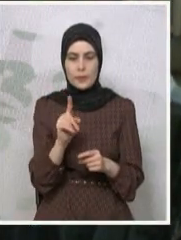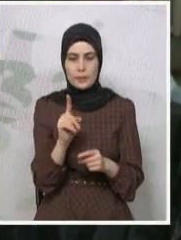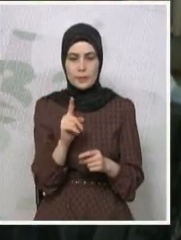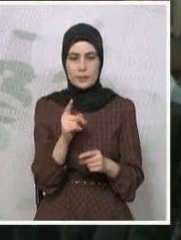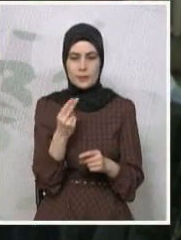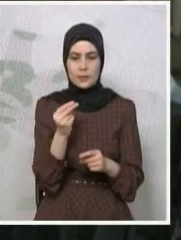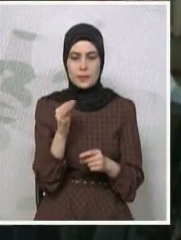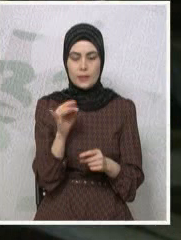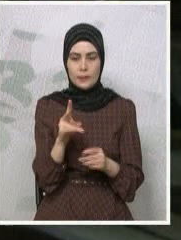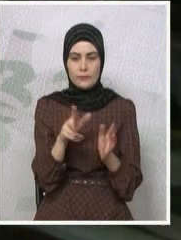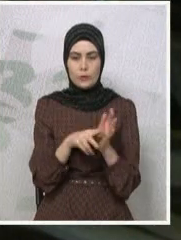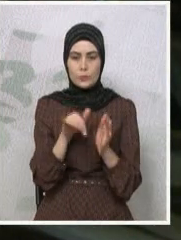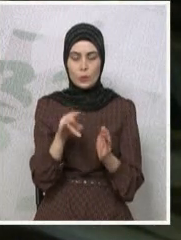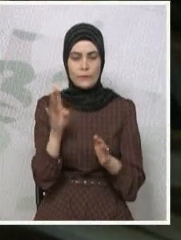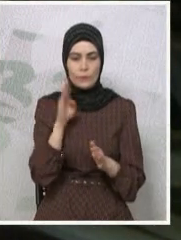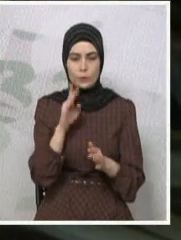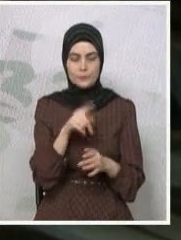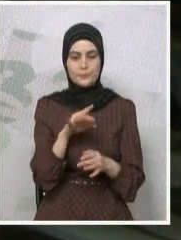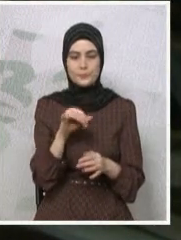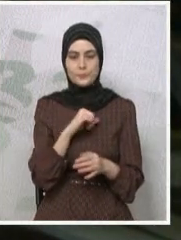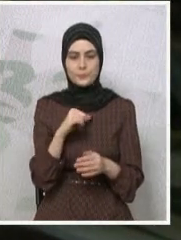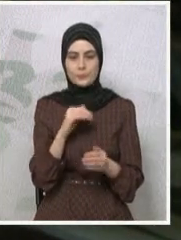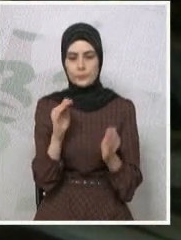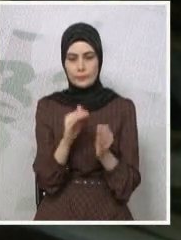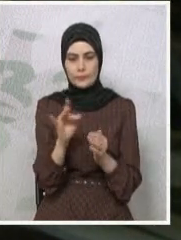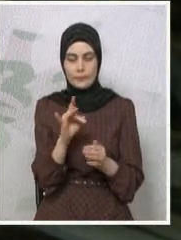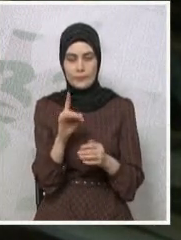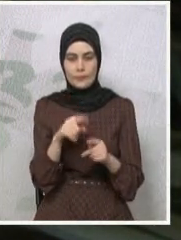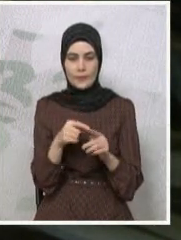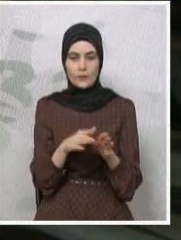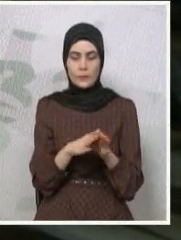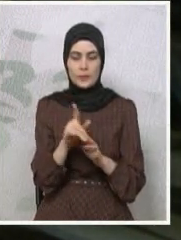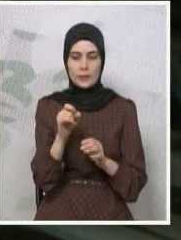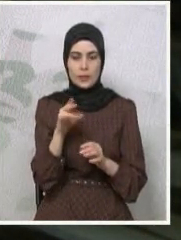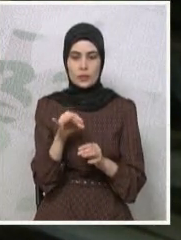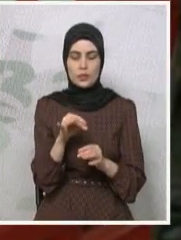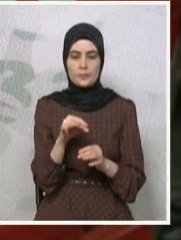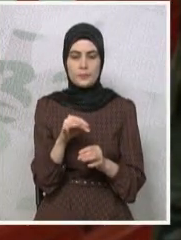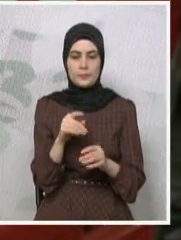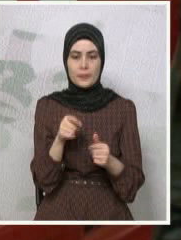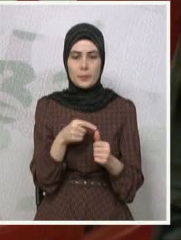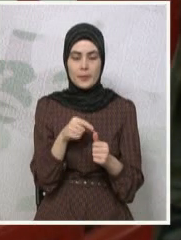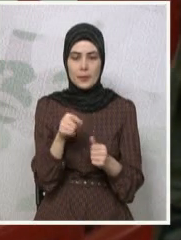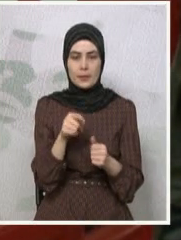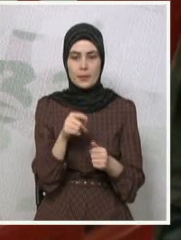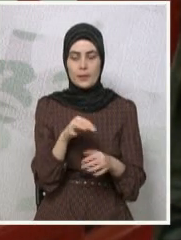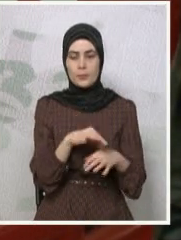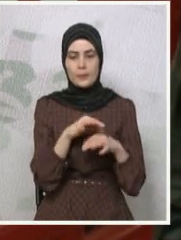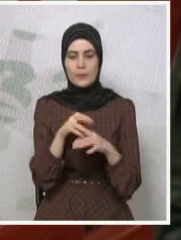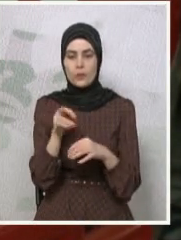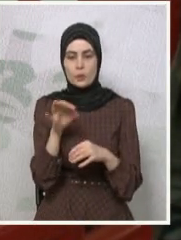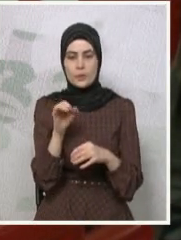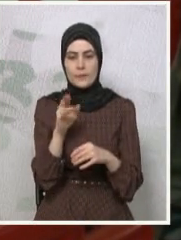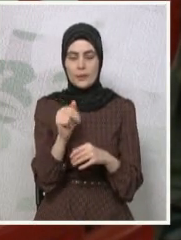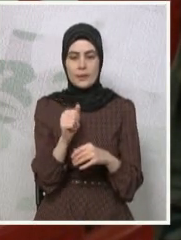в себя до 8 тонн воды и самая малая по своим габаритам, выполняет свою задачу не хуже других, а именно доставка пожарного расчета